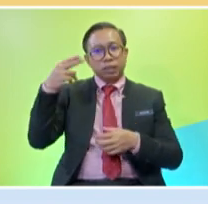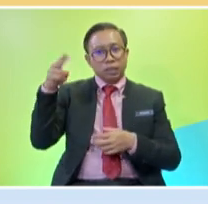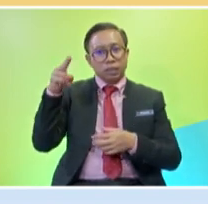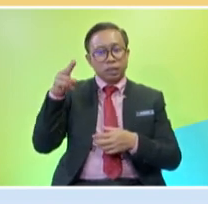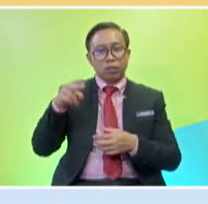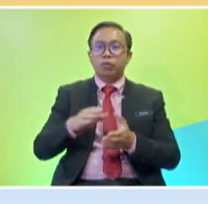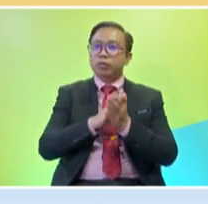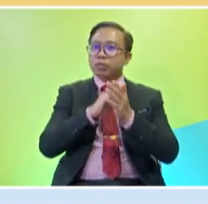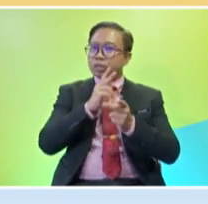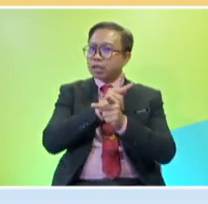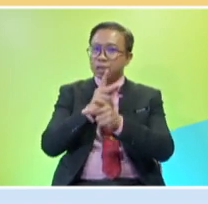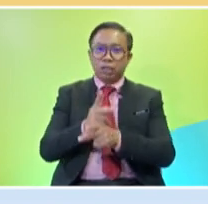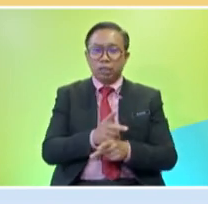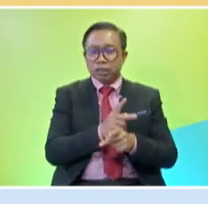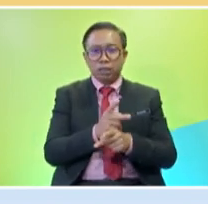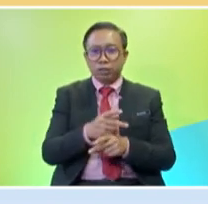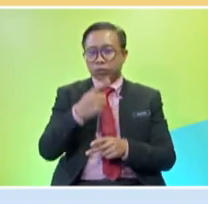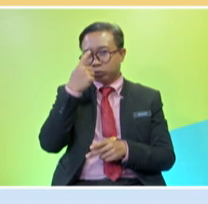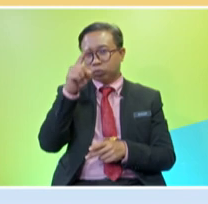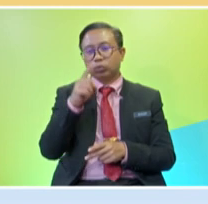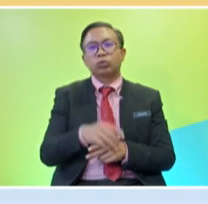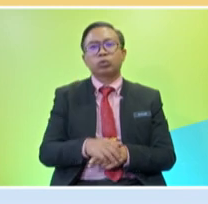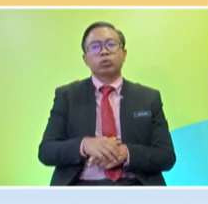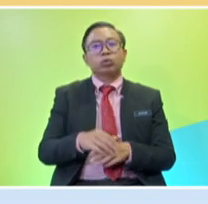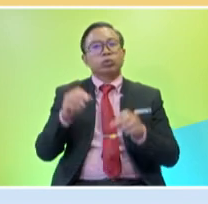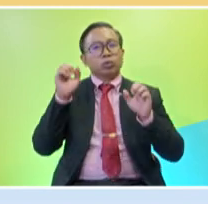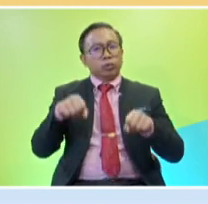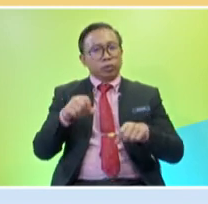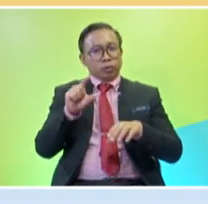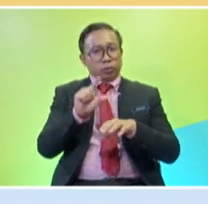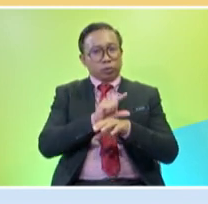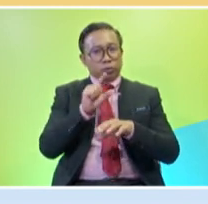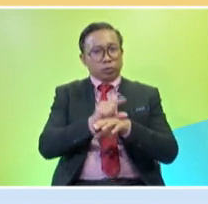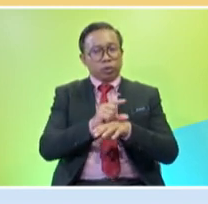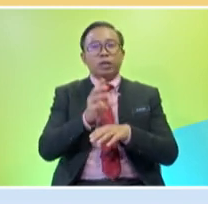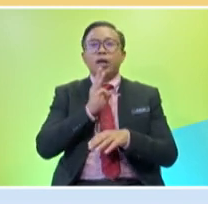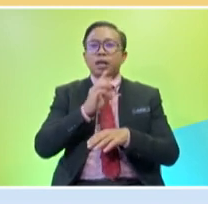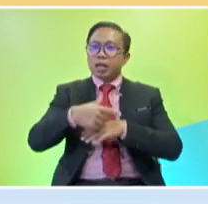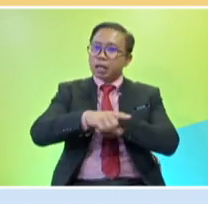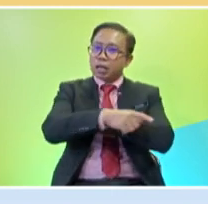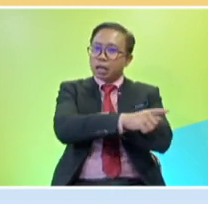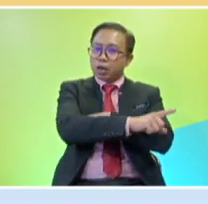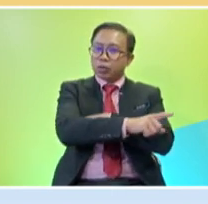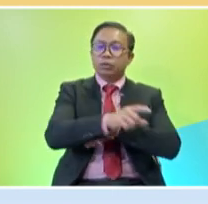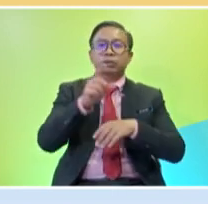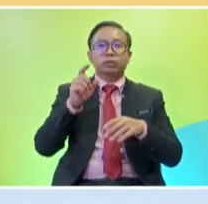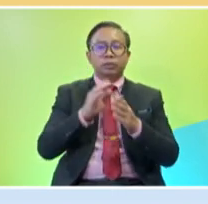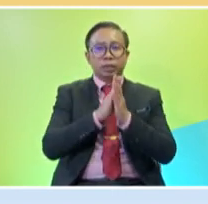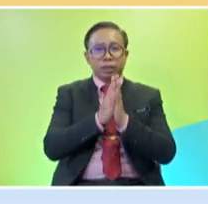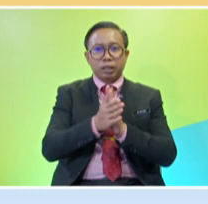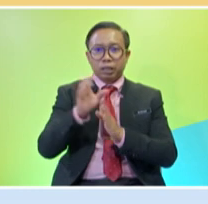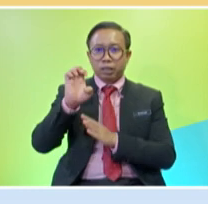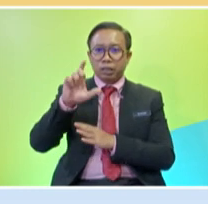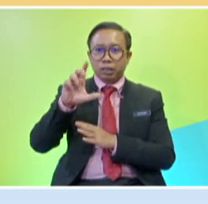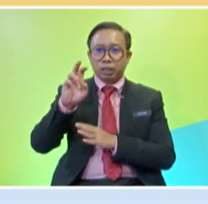kelestarian alam sekitar di samping itu kita boleh guna pakai air laut sebagai elektrolit untuk